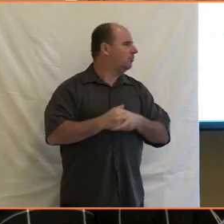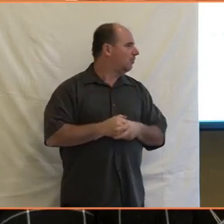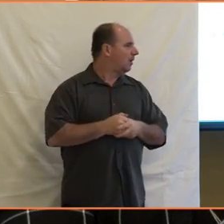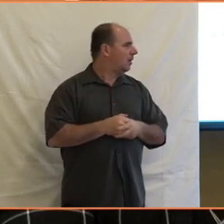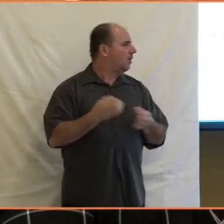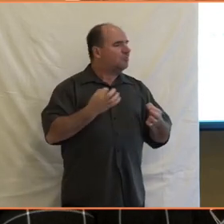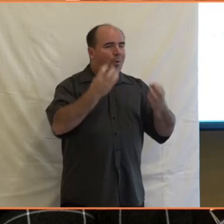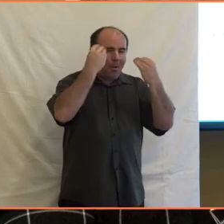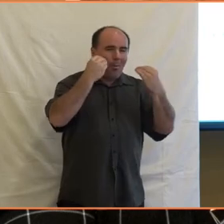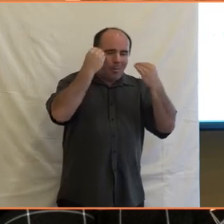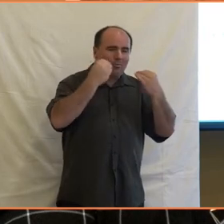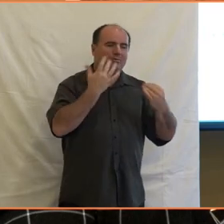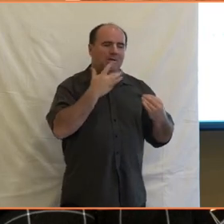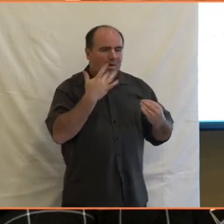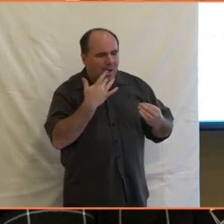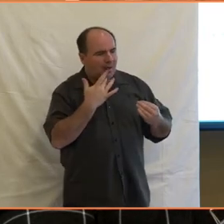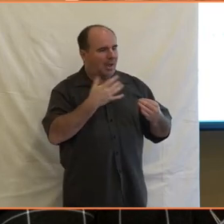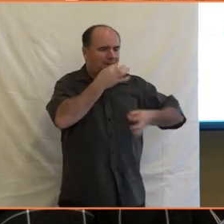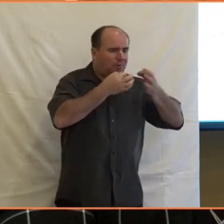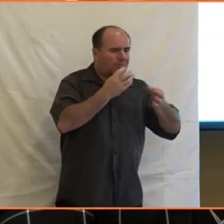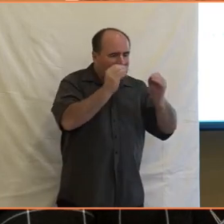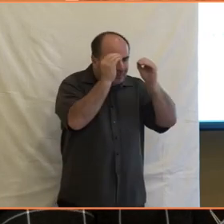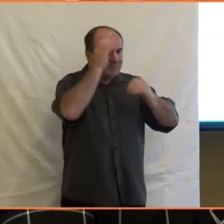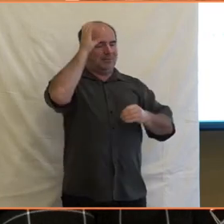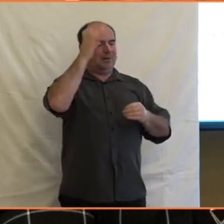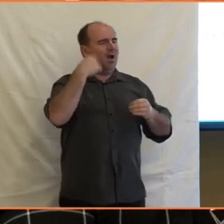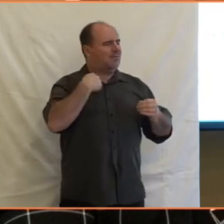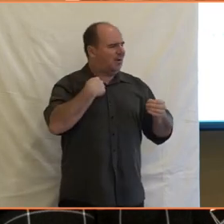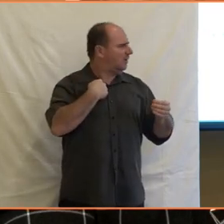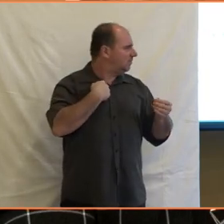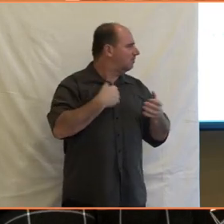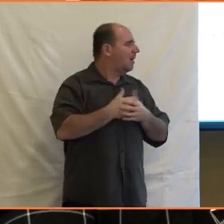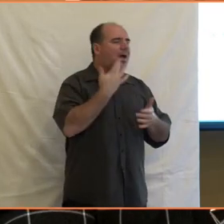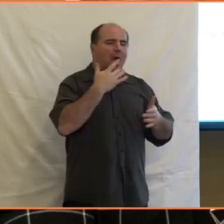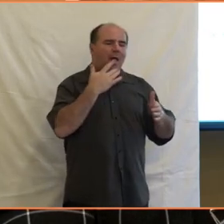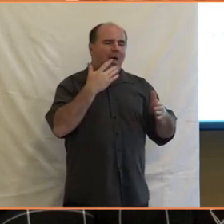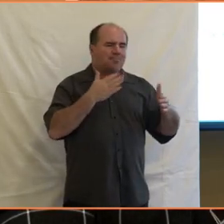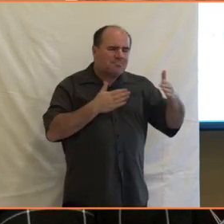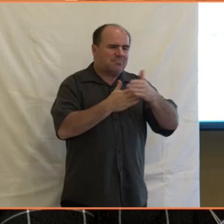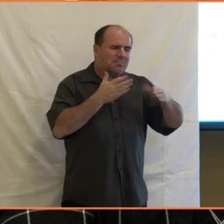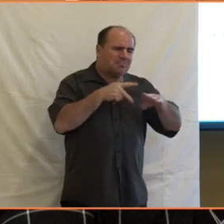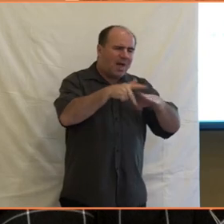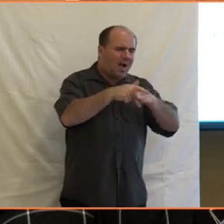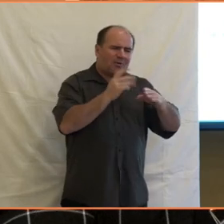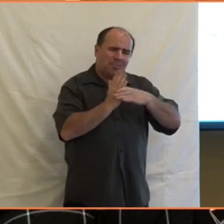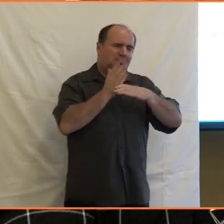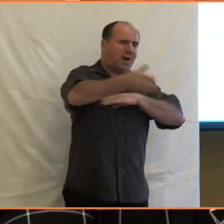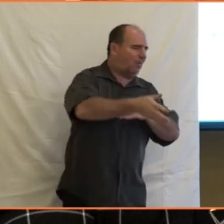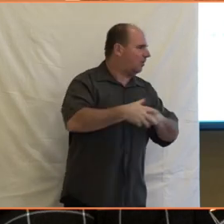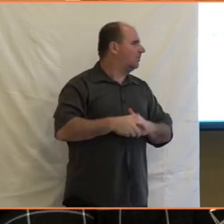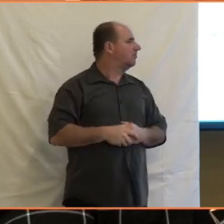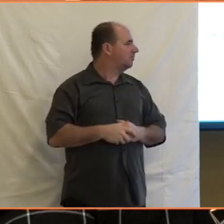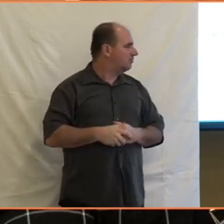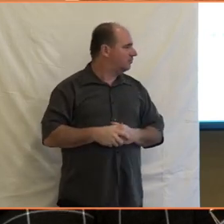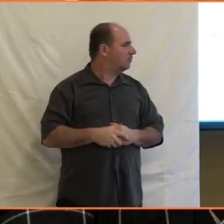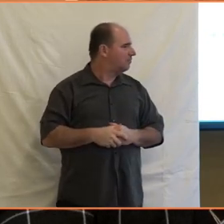prostřednictvím překonávání překážek, se kterými se potkávají v tom online světě. A značná část populace tu motivaci má úplně